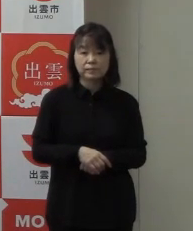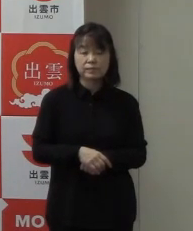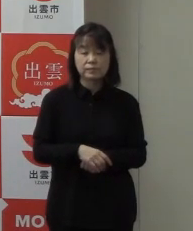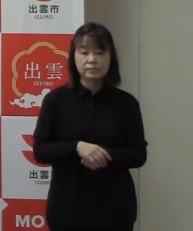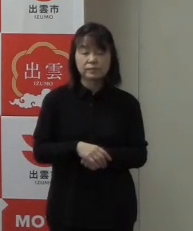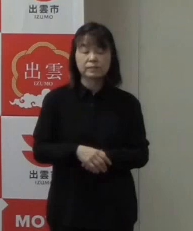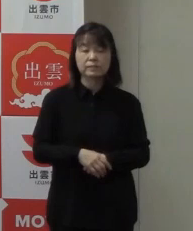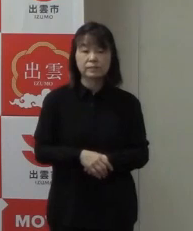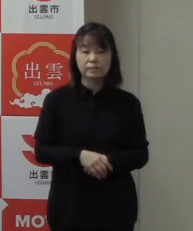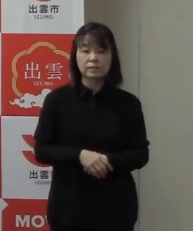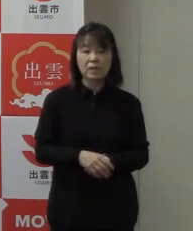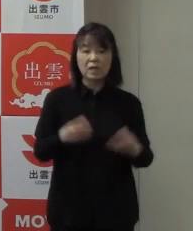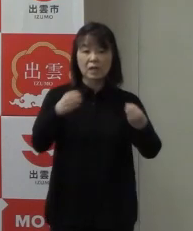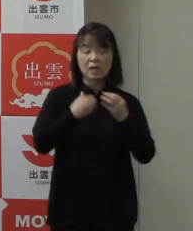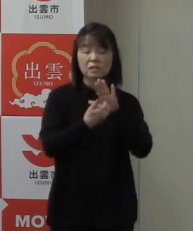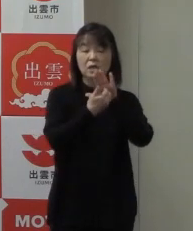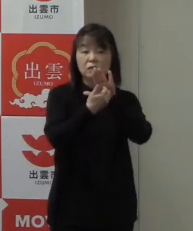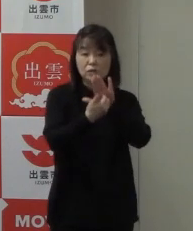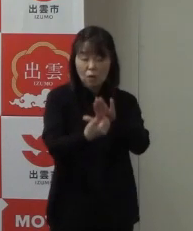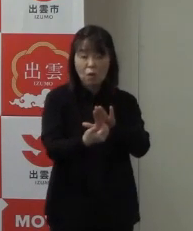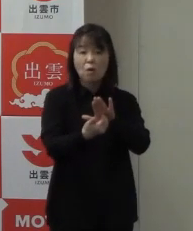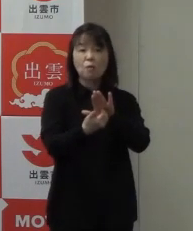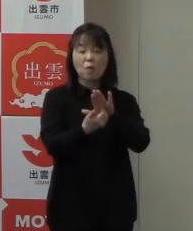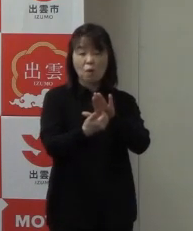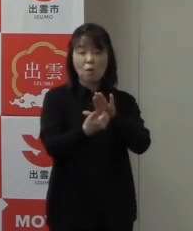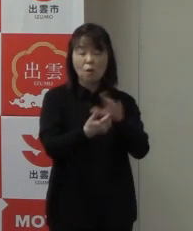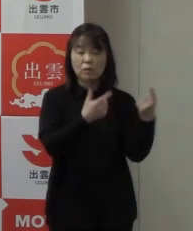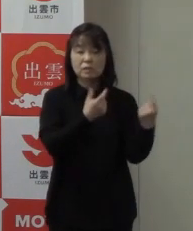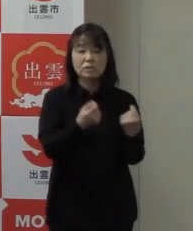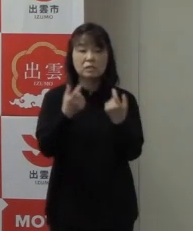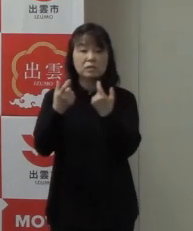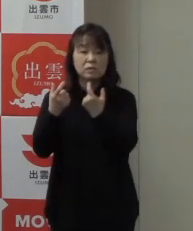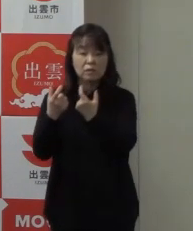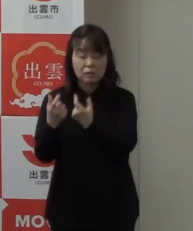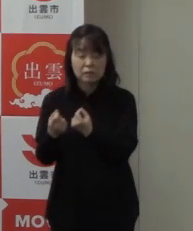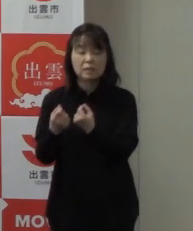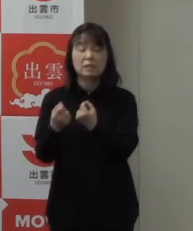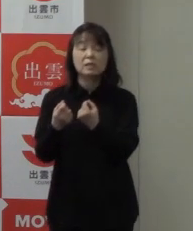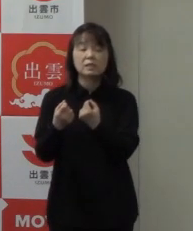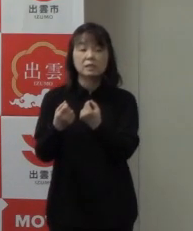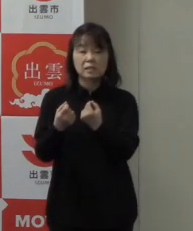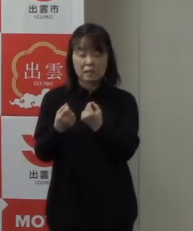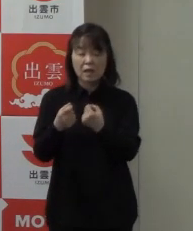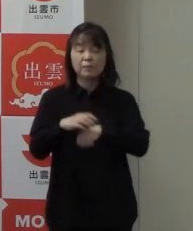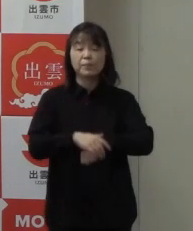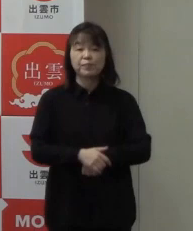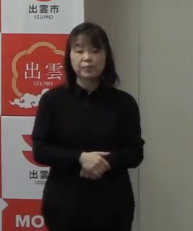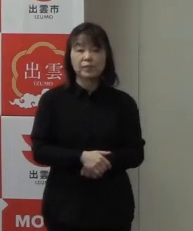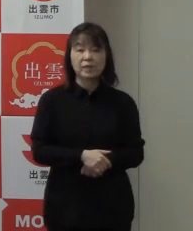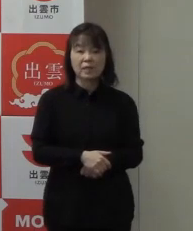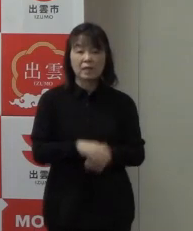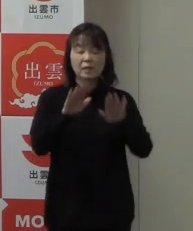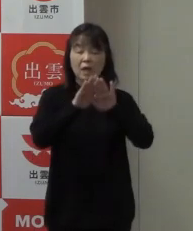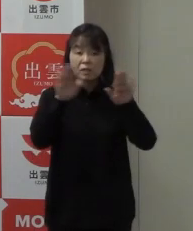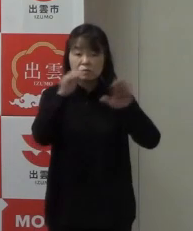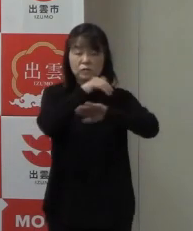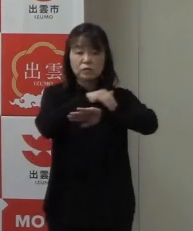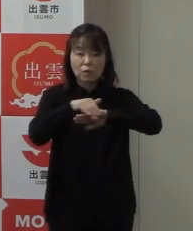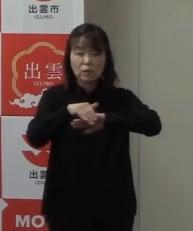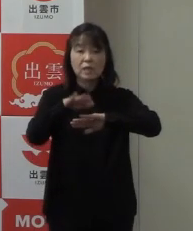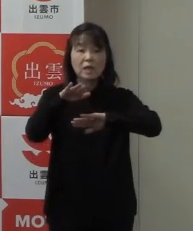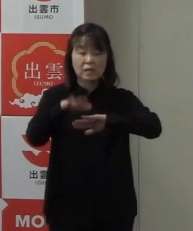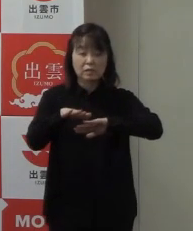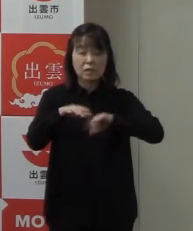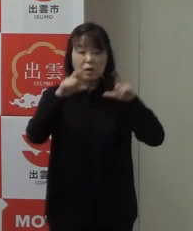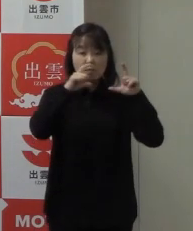予防対策の中でも行う計画となっていると思っております。まあ、その中でマスクを、まあ、外す